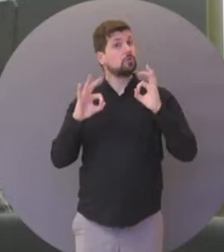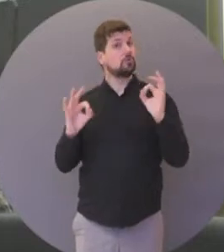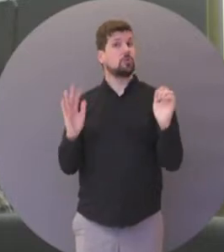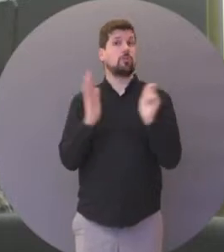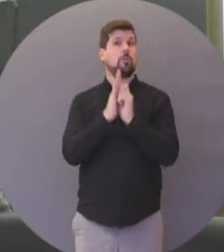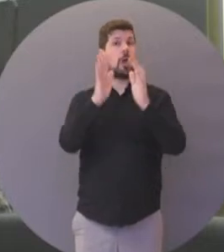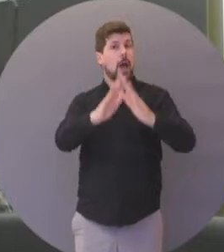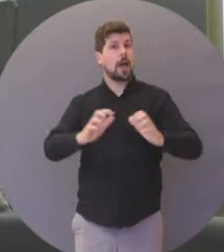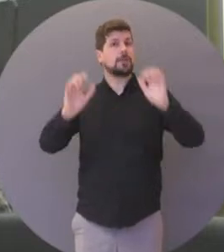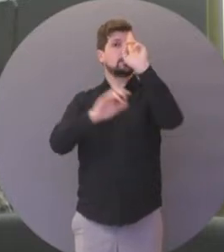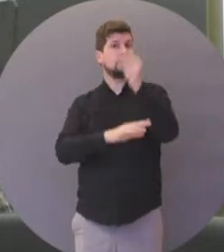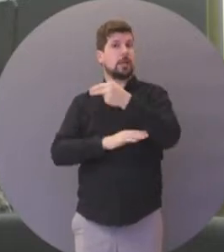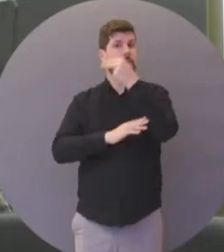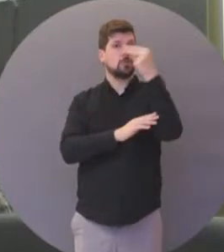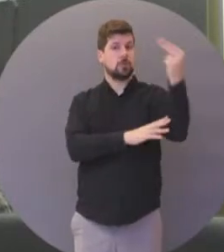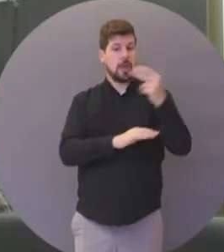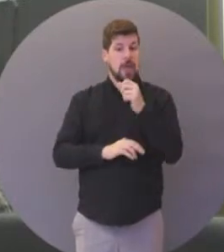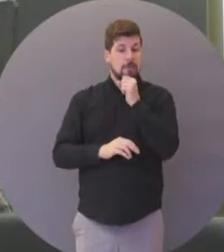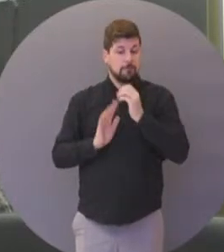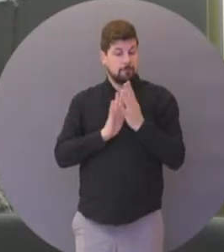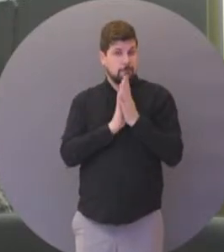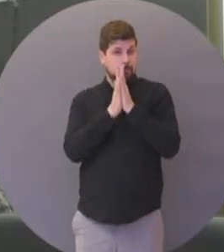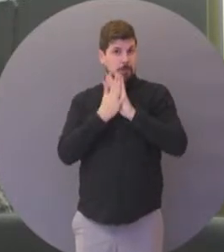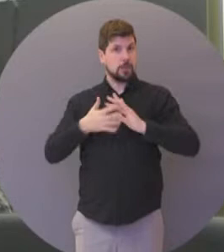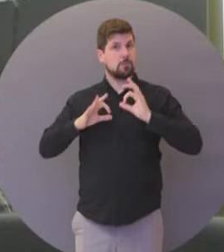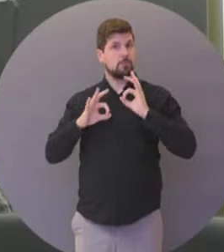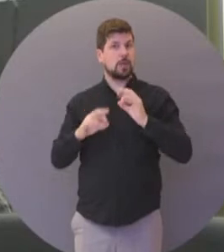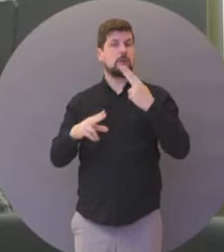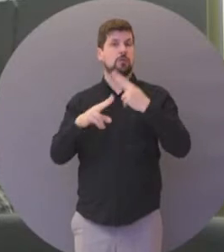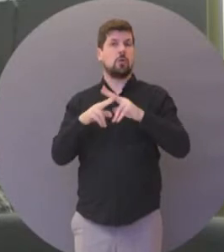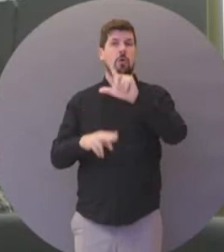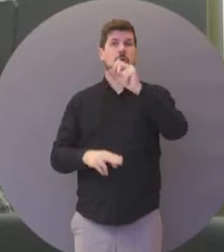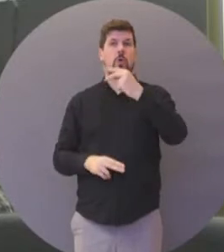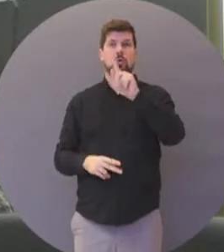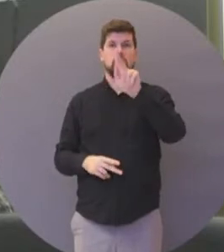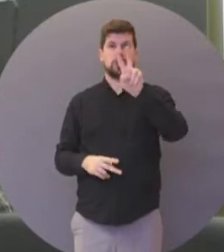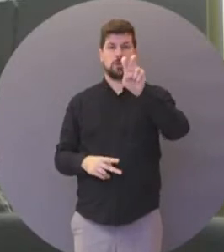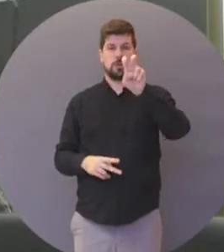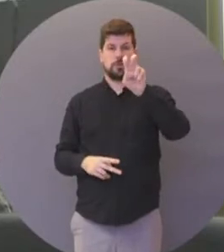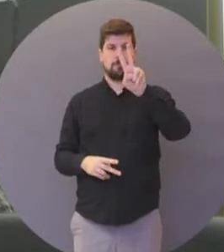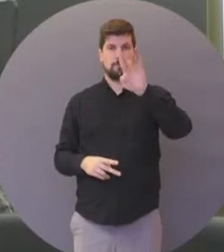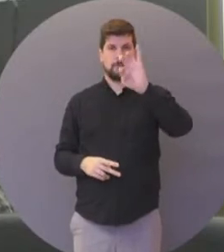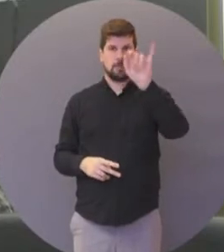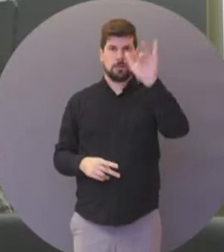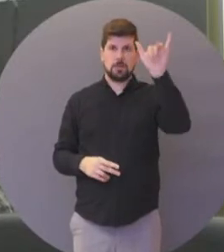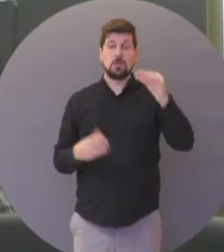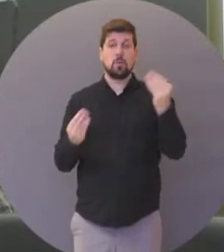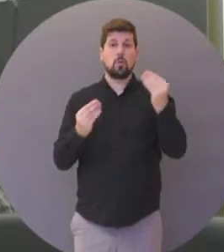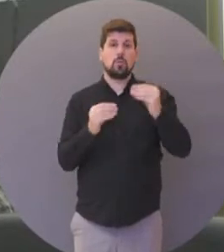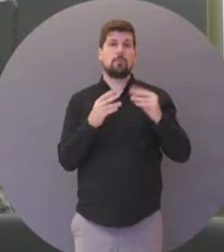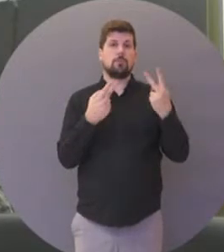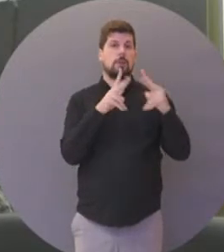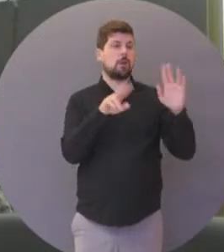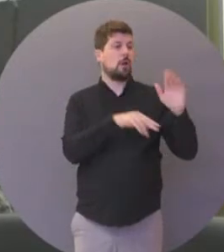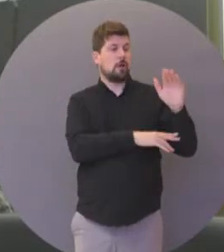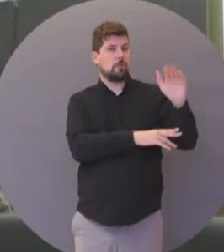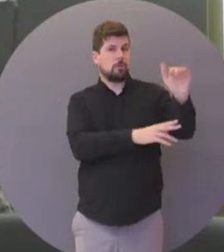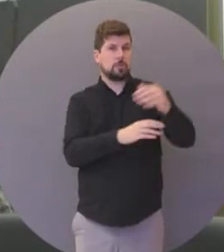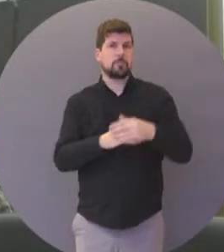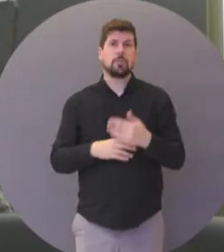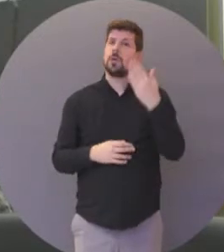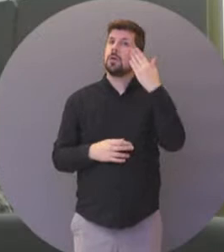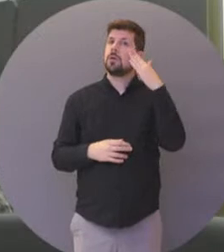Assises Nationales du Bien Vieillir longévity qui auront lieu mardi et mercredi prochain au Havre je sais Florence